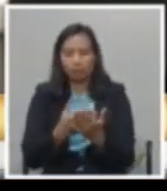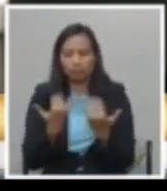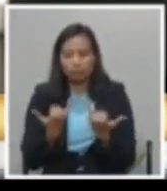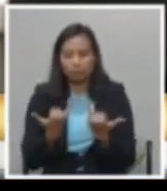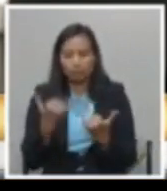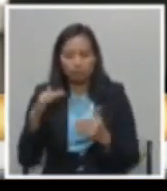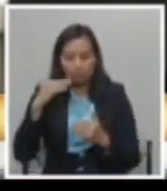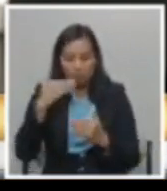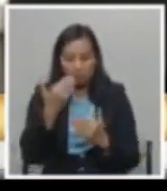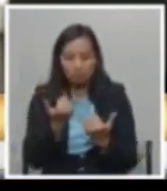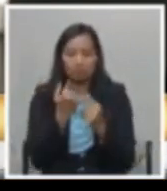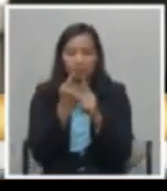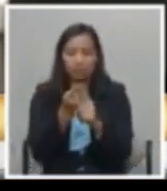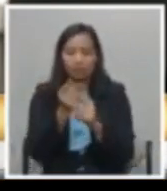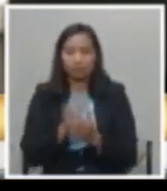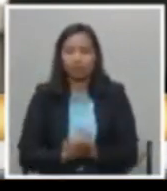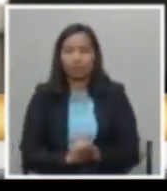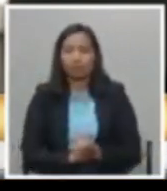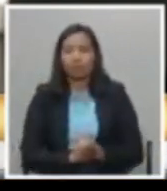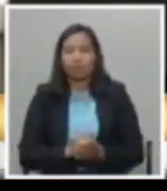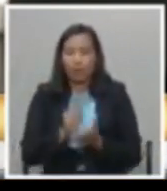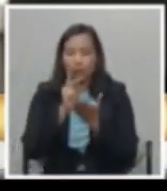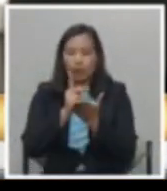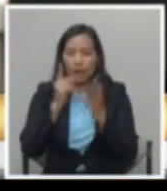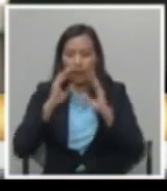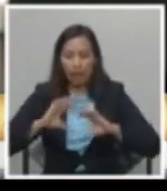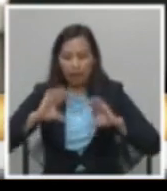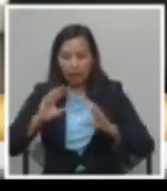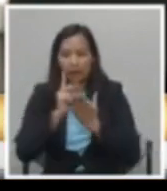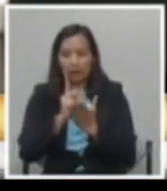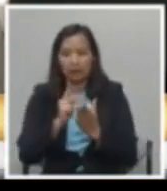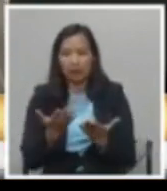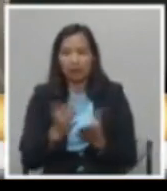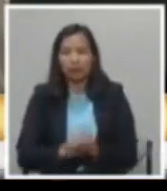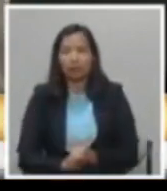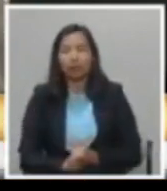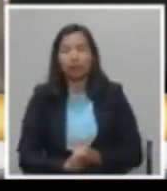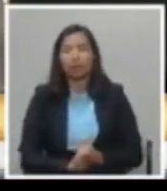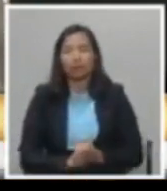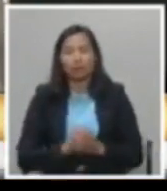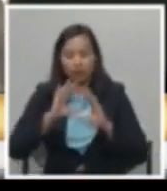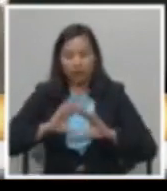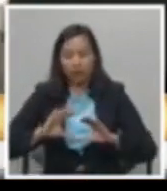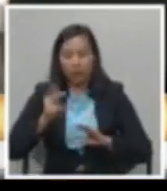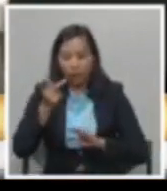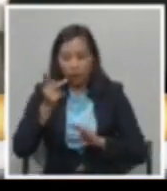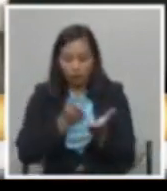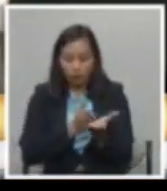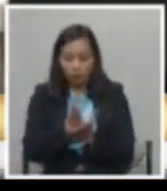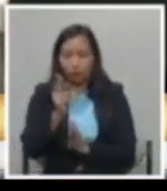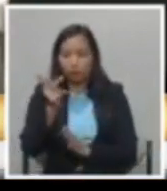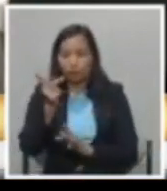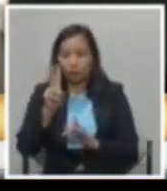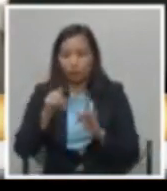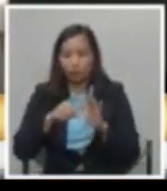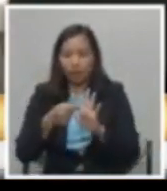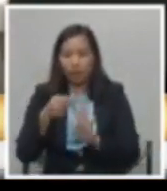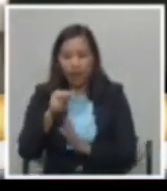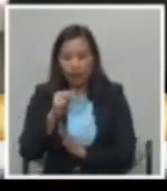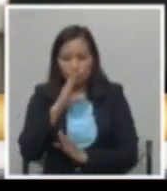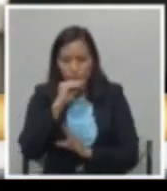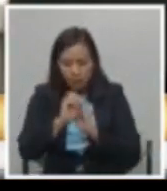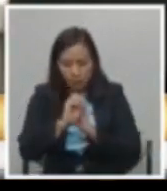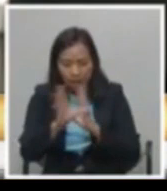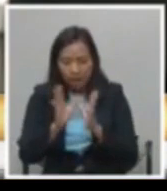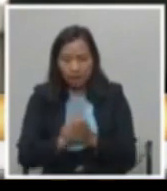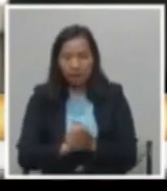จุบันเนี่ยถ้ารัฐบาลไม่กู้ยืมฝ่ายค้านก็ต้องพูดให้ชัดครับว่าฝ่ายค้านเสนอแนะให้ทำอะไรเพราะการ